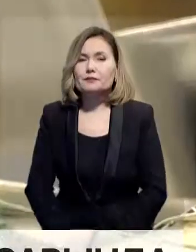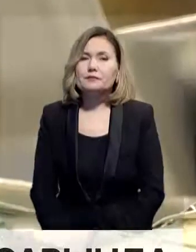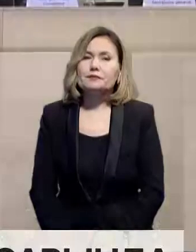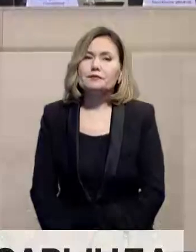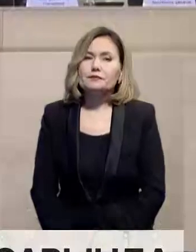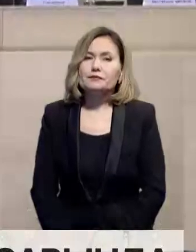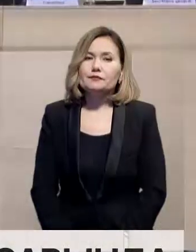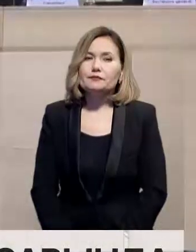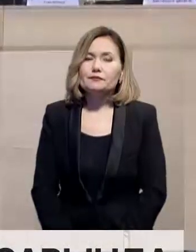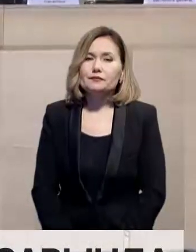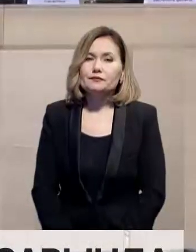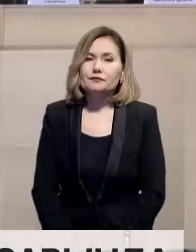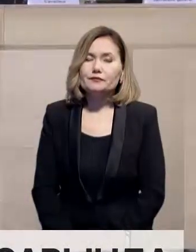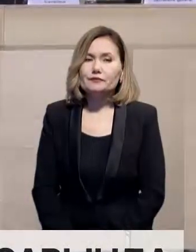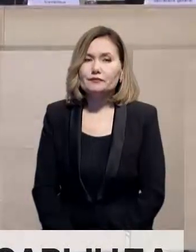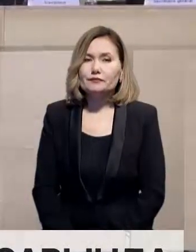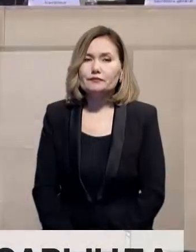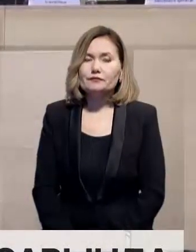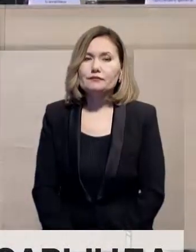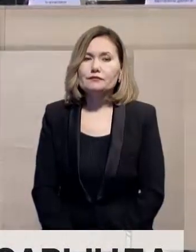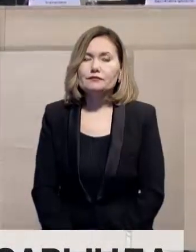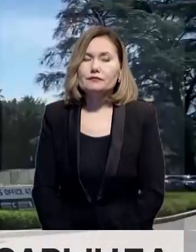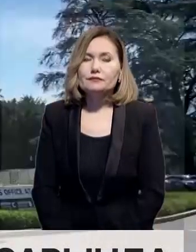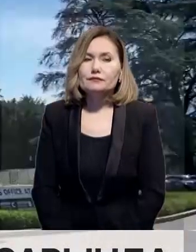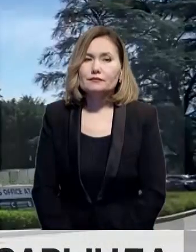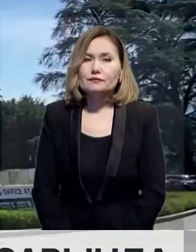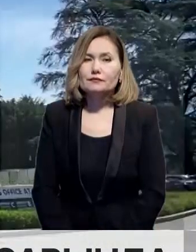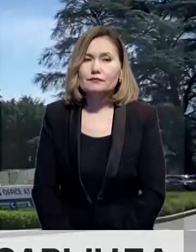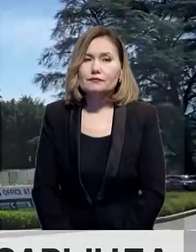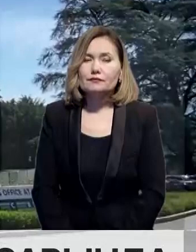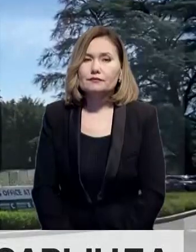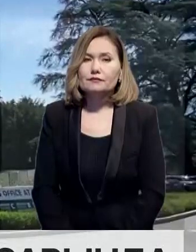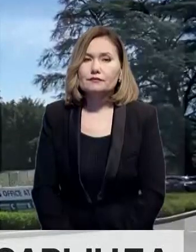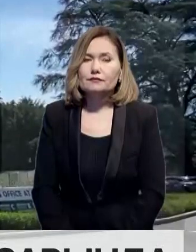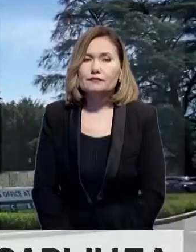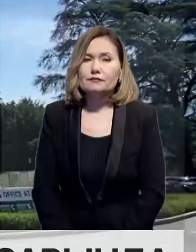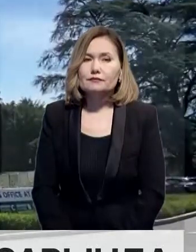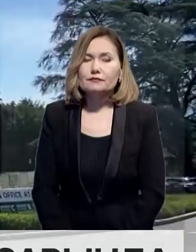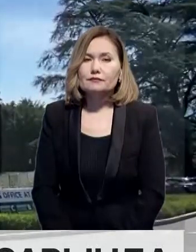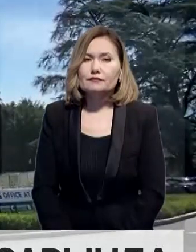Жұлдыз Атагелдиева, Жанат Эрнст, Жомарт Ахметов, Хабар 24, Швейцария, Женева.